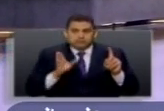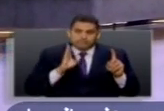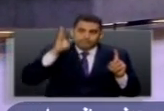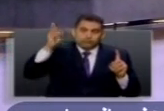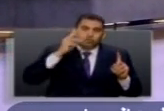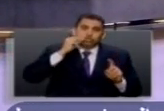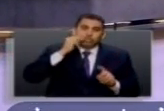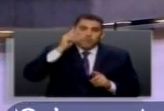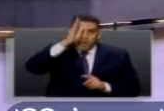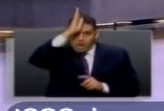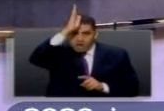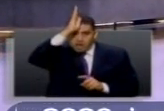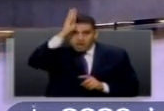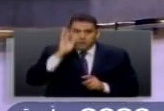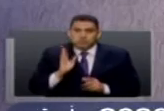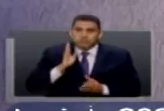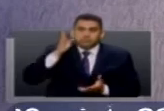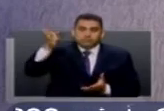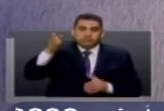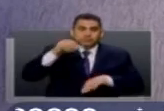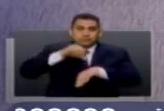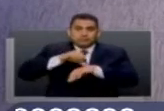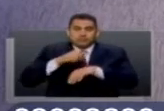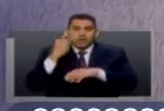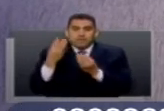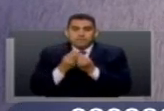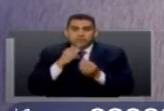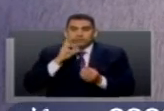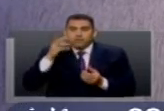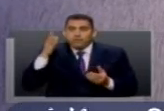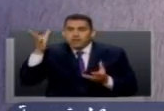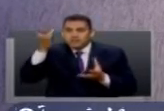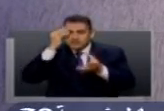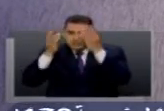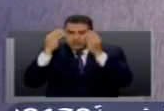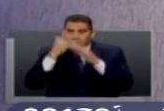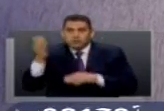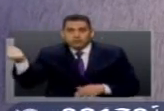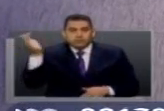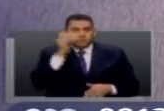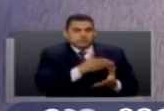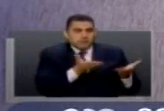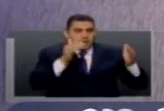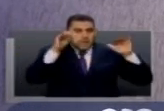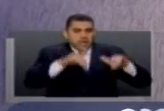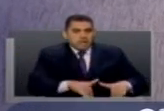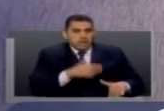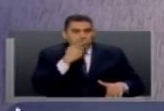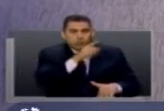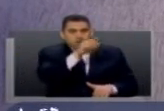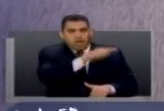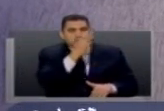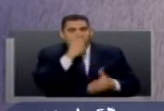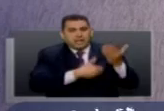يبحث عن ادله من الثقافات الاخرى ورجع فلم يستطع بها ان يرد ورجع يقول اساطير الاولين ثم